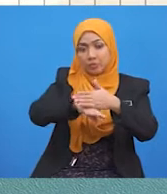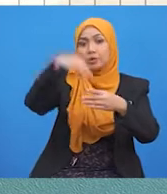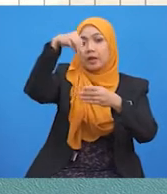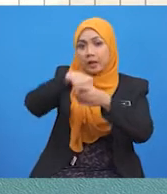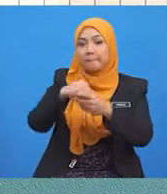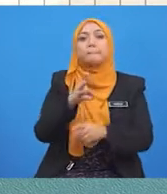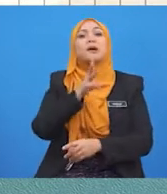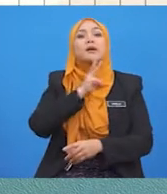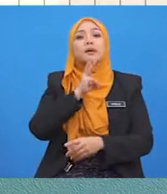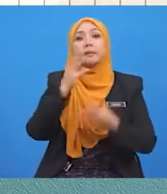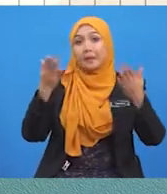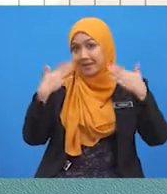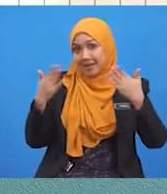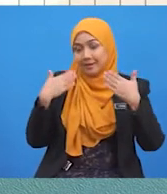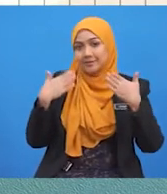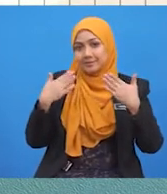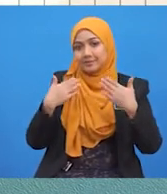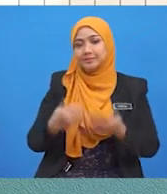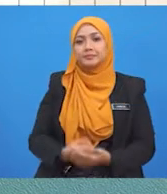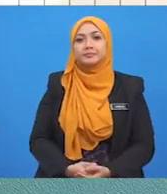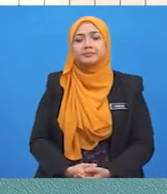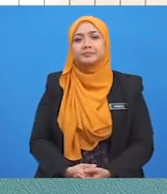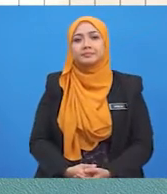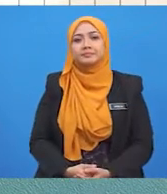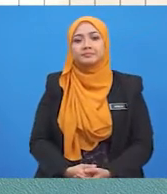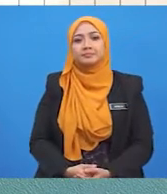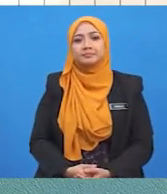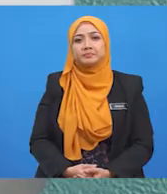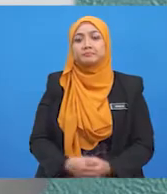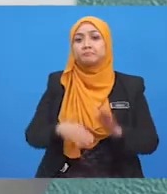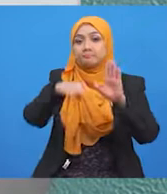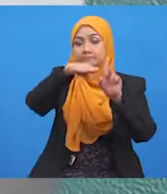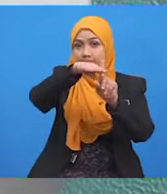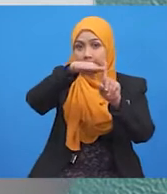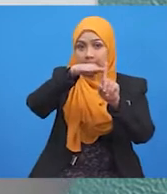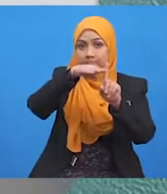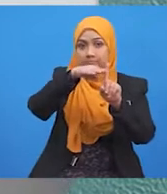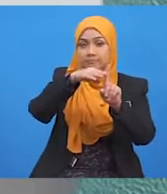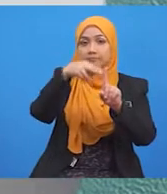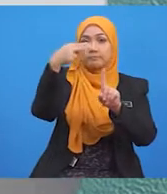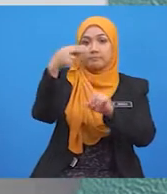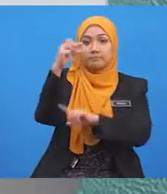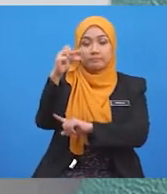apabila termometer direndam ke dalam air yang sejuk